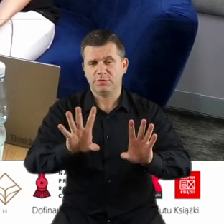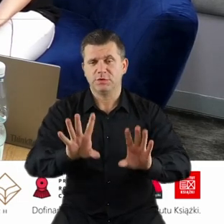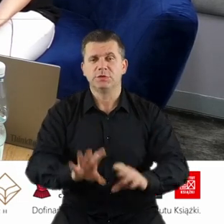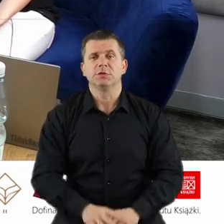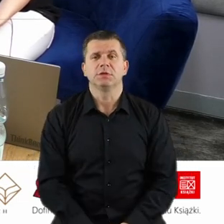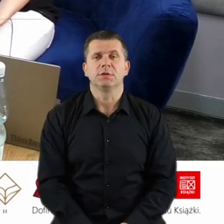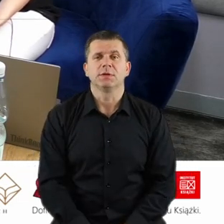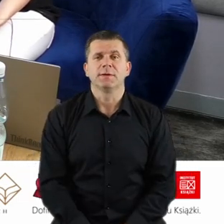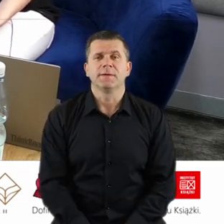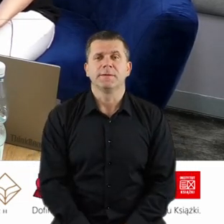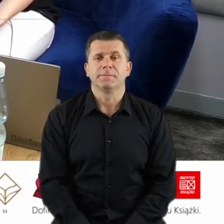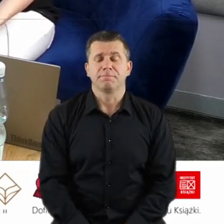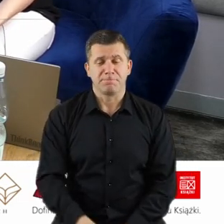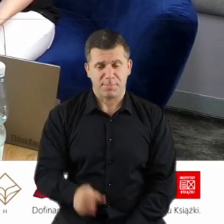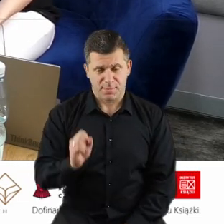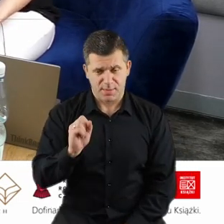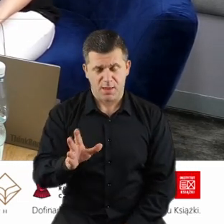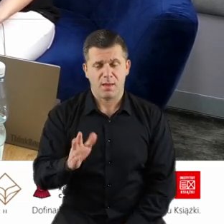Oczywiście.